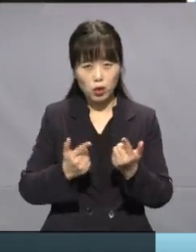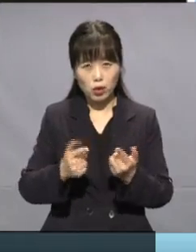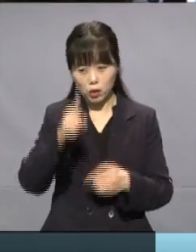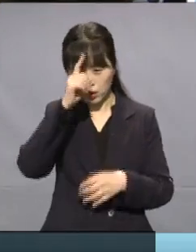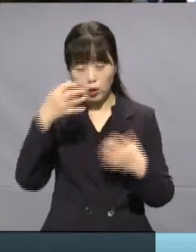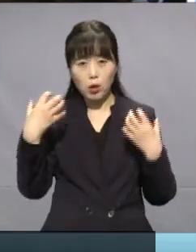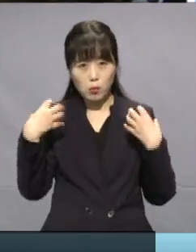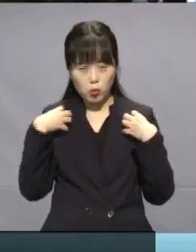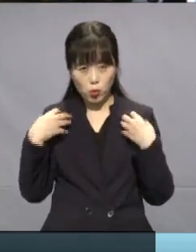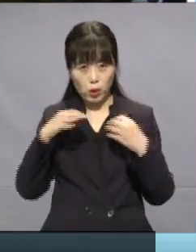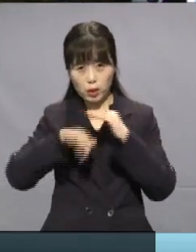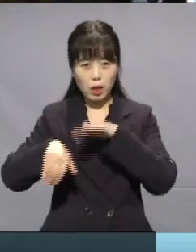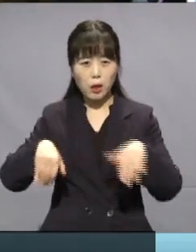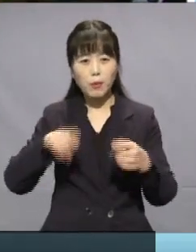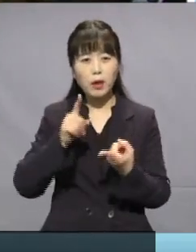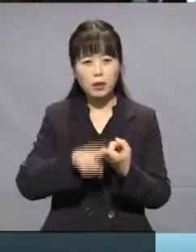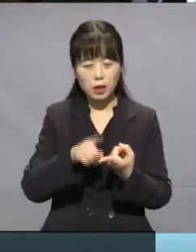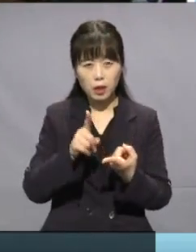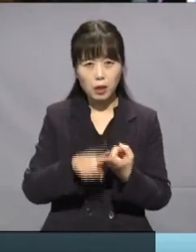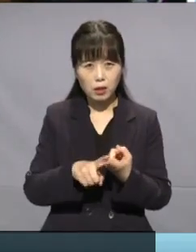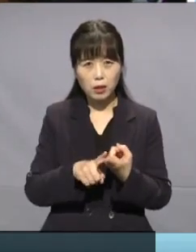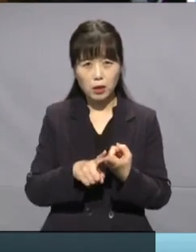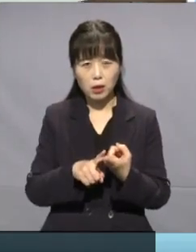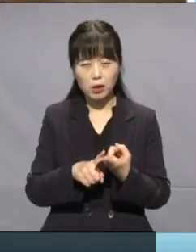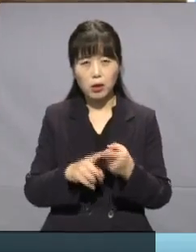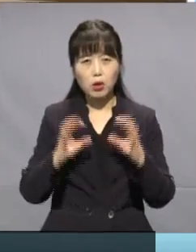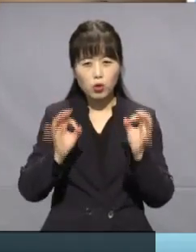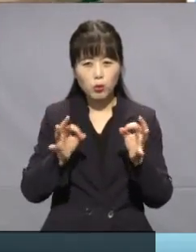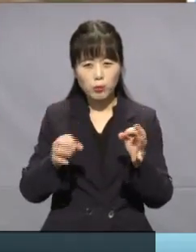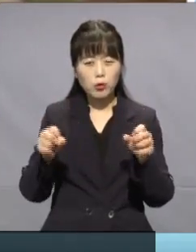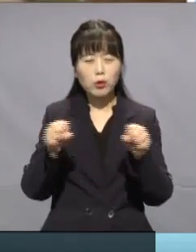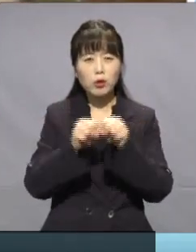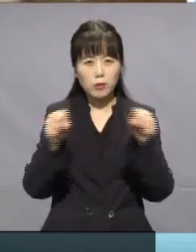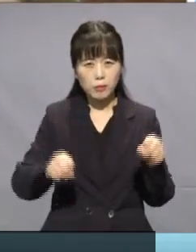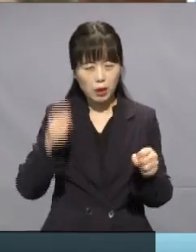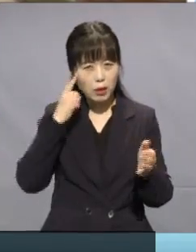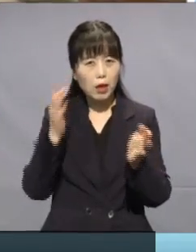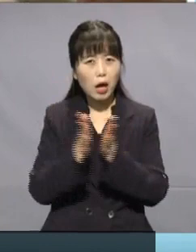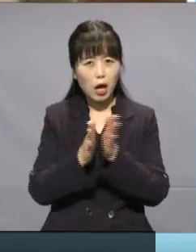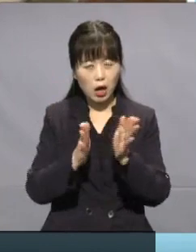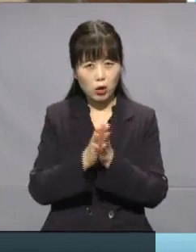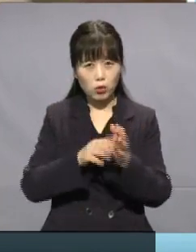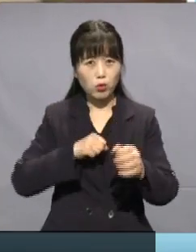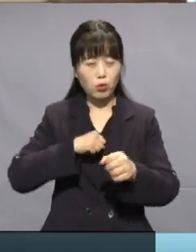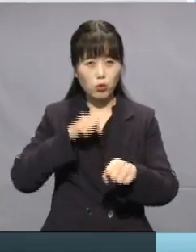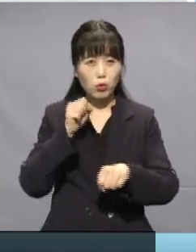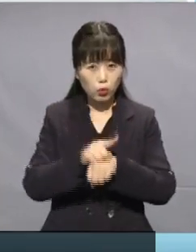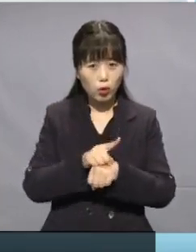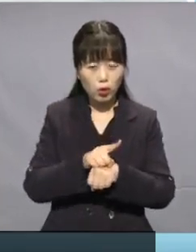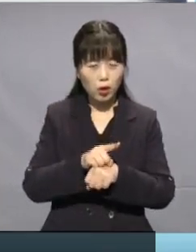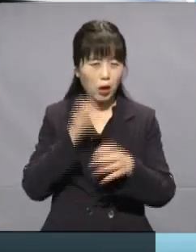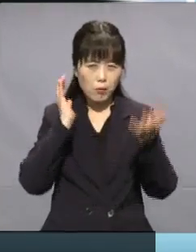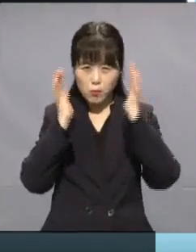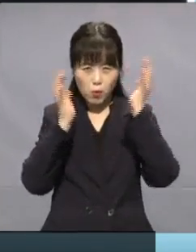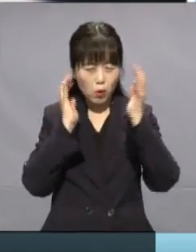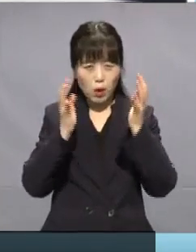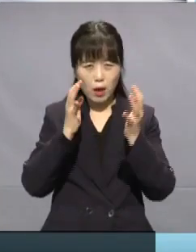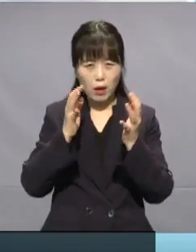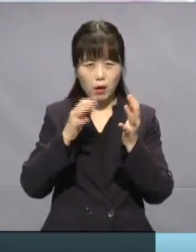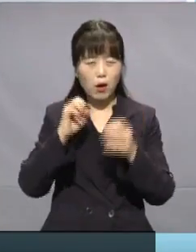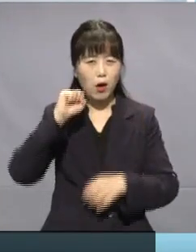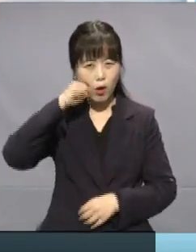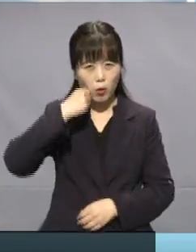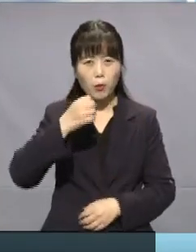당국이 하는 거 자체가 사실은 어이 금융 시스템의 자율성과이 돌아가는 시장 원리를 좀 어 혼탁하게 할 수 있는 부분들이